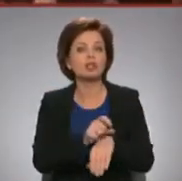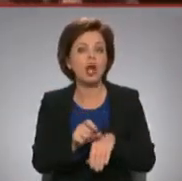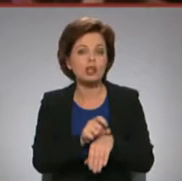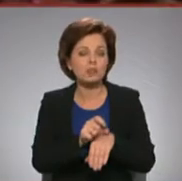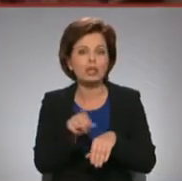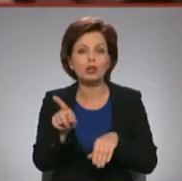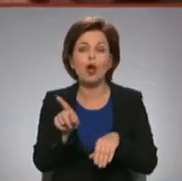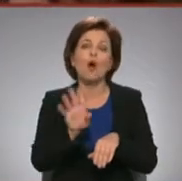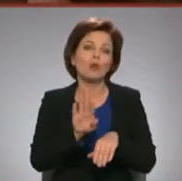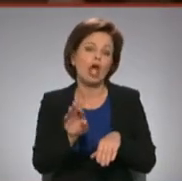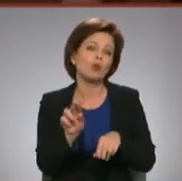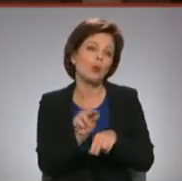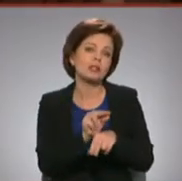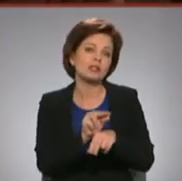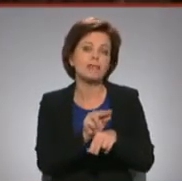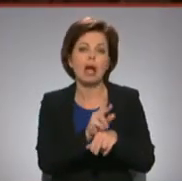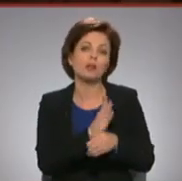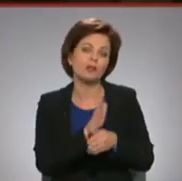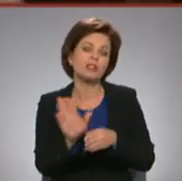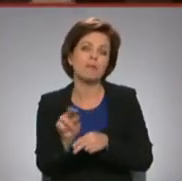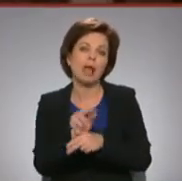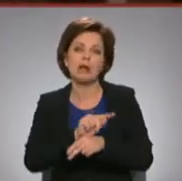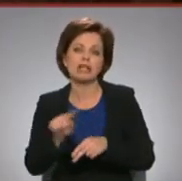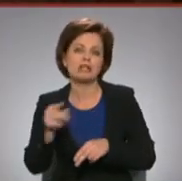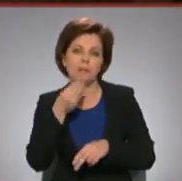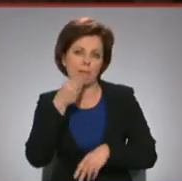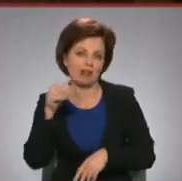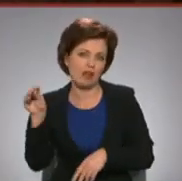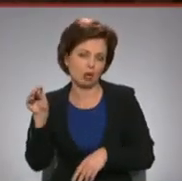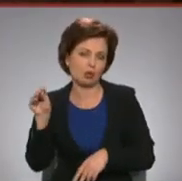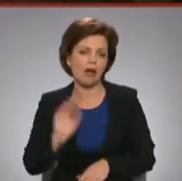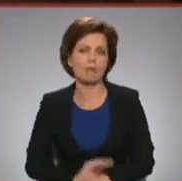sniegumu līdz perfektumam. Ilze Kišķenko, Mihails Riškovs, Latgales reģionālā televīzija.